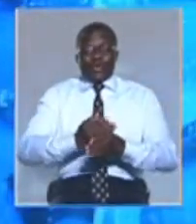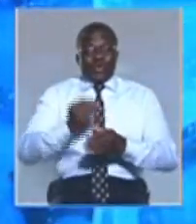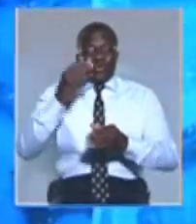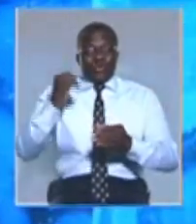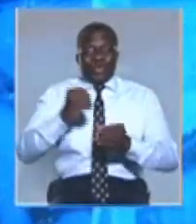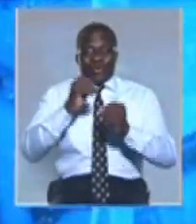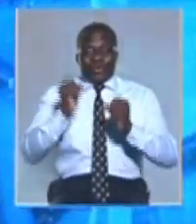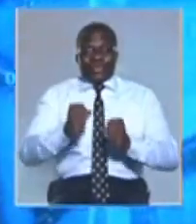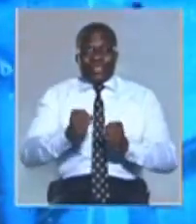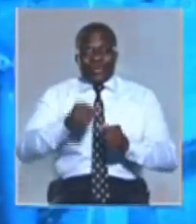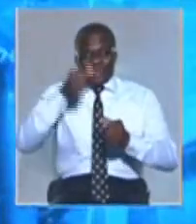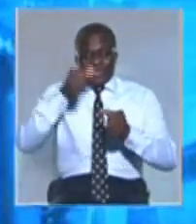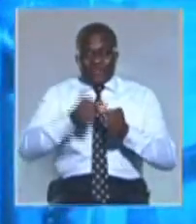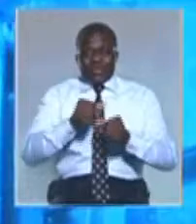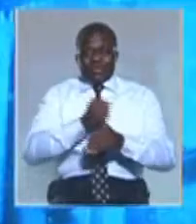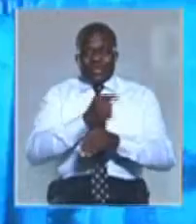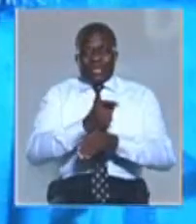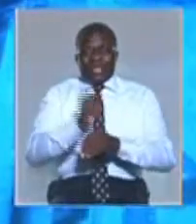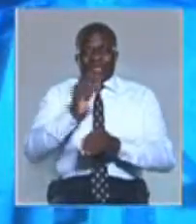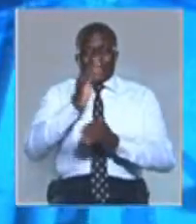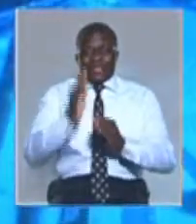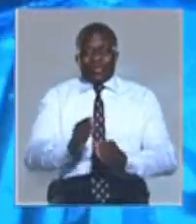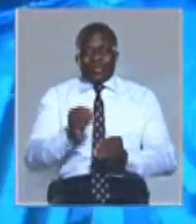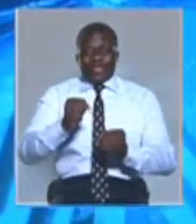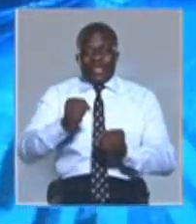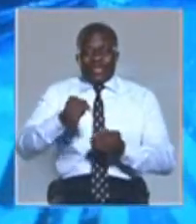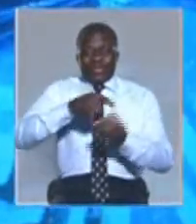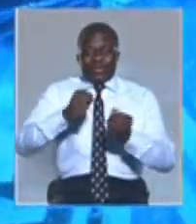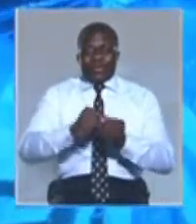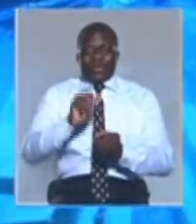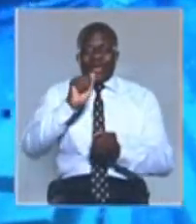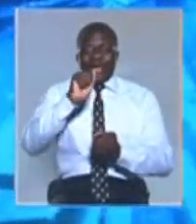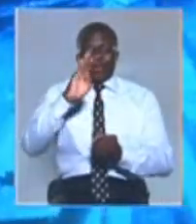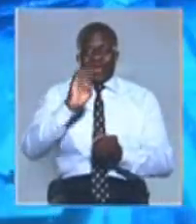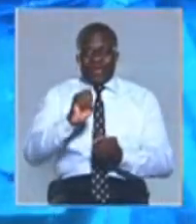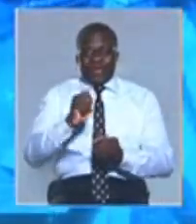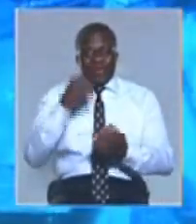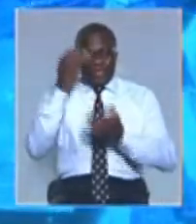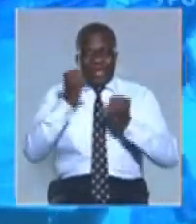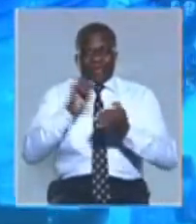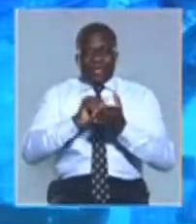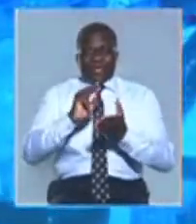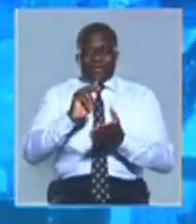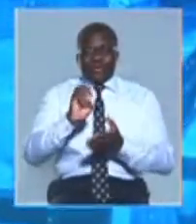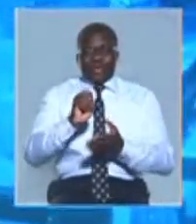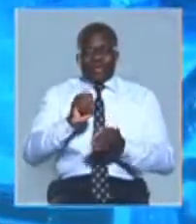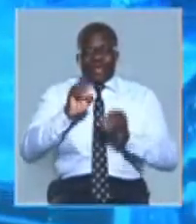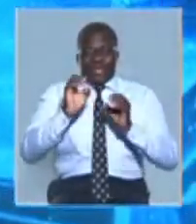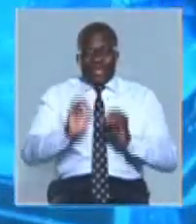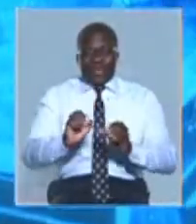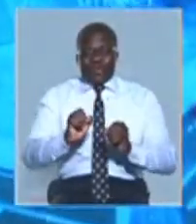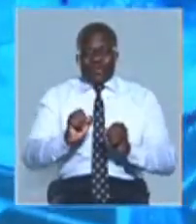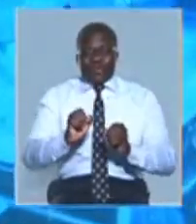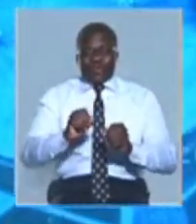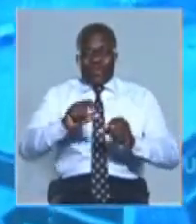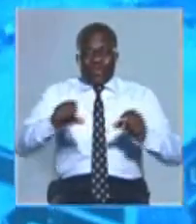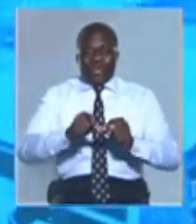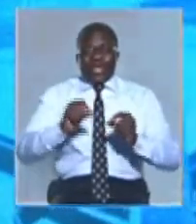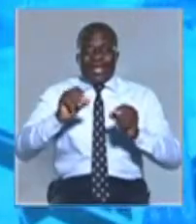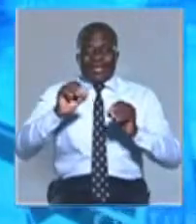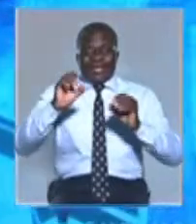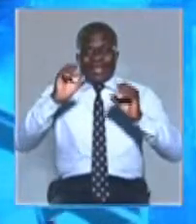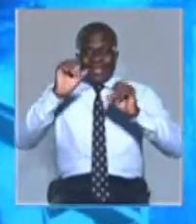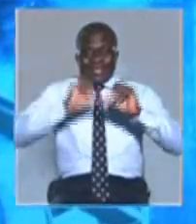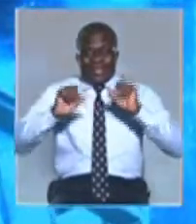l'écosystème. C'est ce que rappelle l'Agence béninoise pour l'environnement ABE. Elle a initié ce mercredi à Cotonou un café scientifique qui